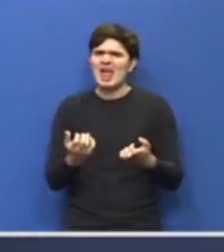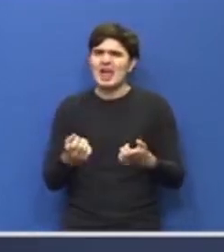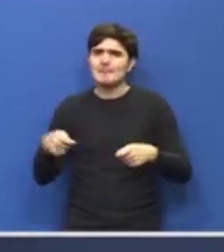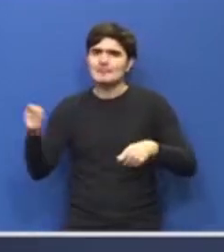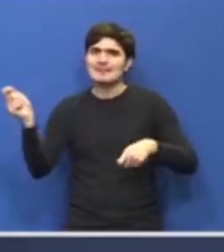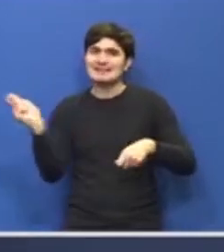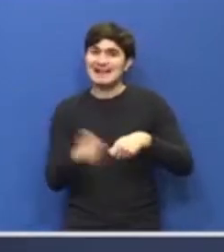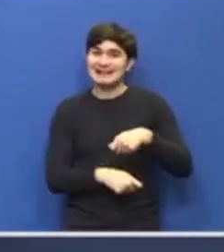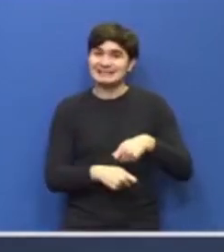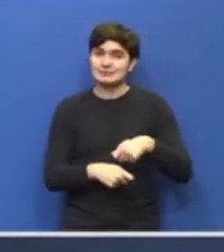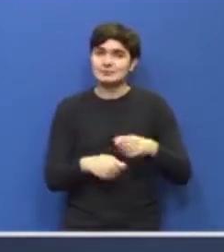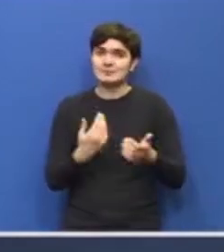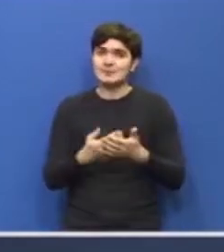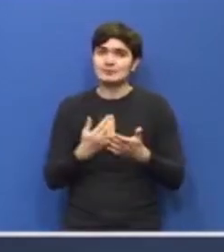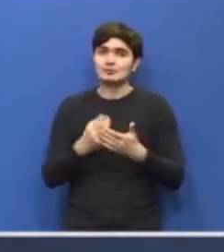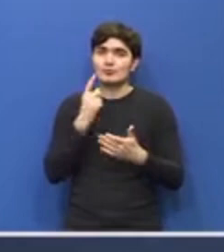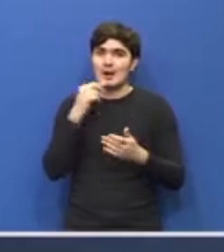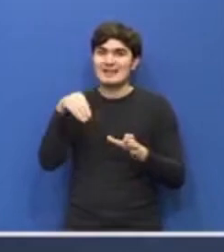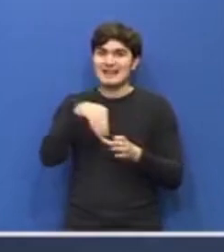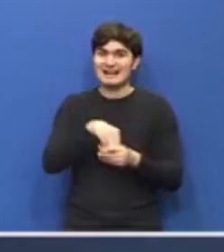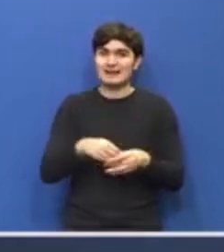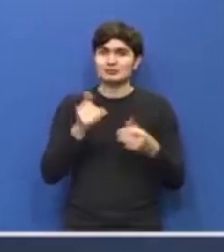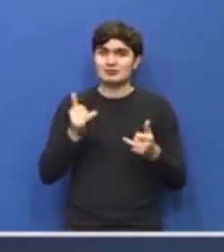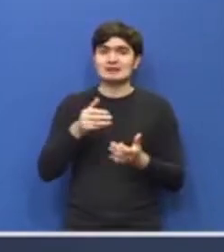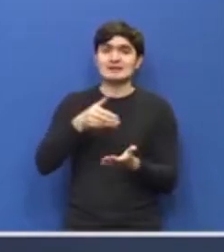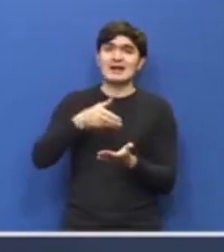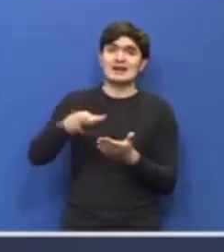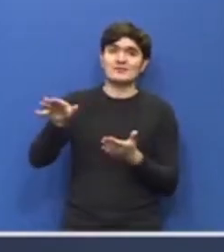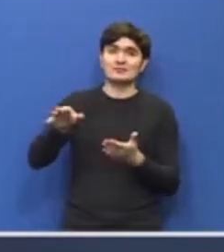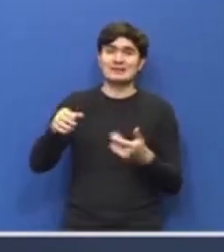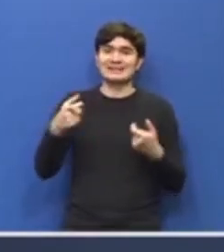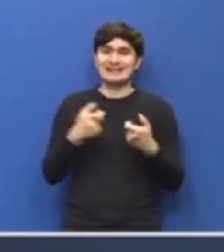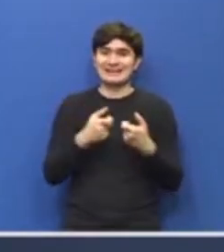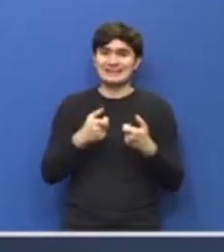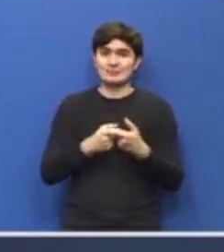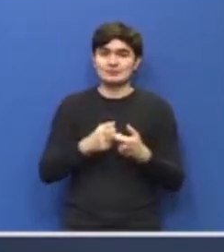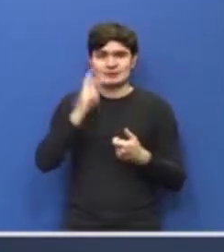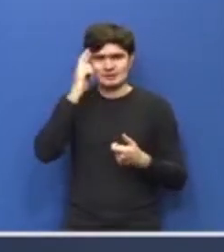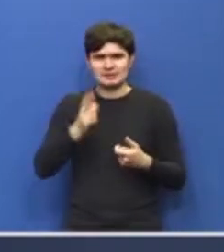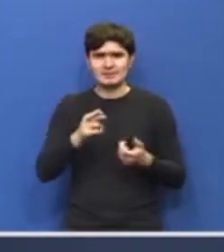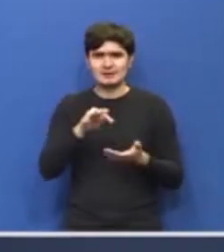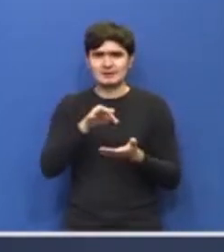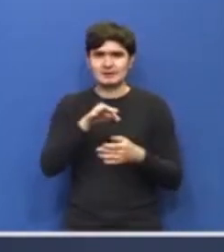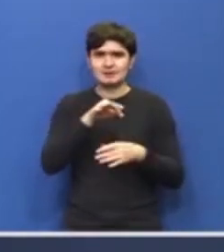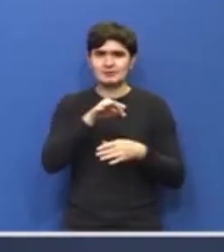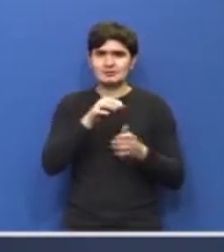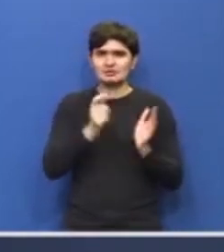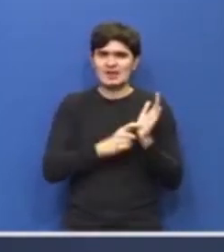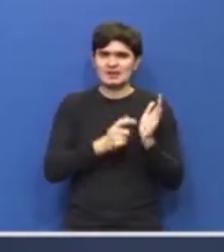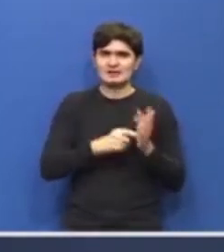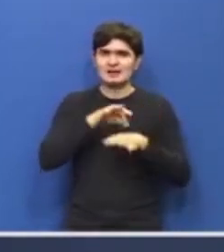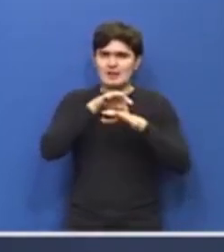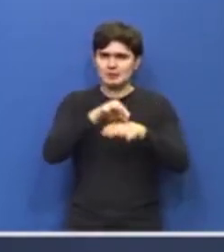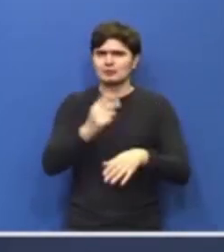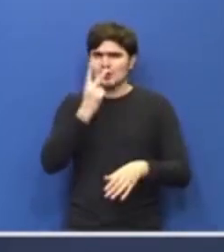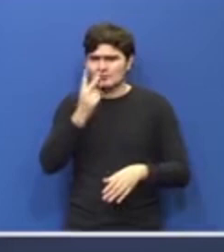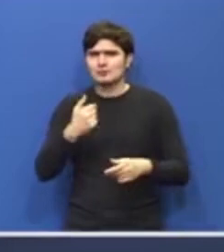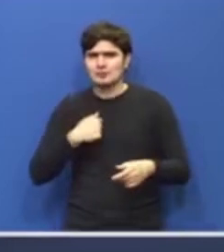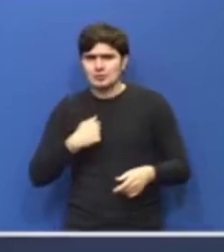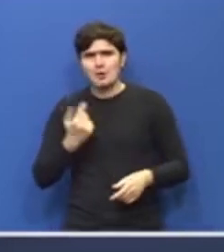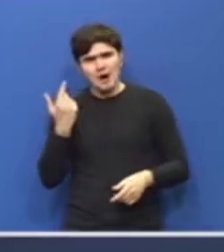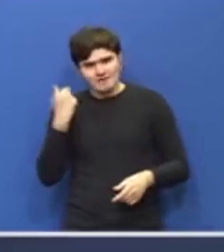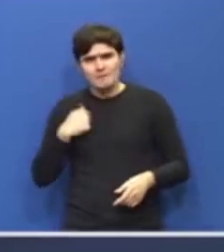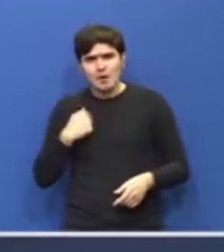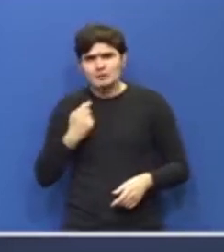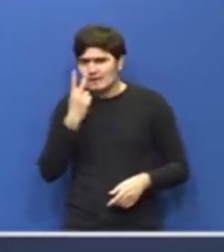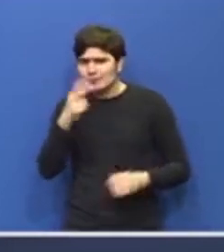fi aplicate angajaților care astăzi au refuzat să execute până la urmă și să respecte cerințele conducerii, pentru că am văzut cu toții, eu cel puțin am fost